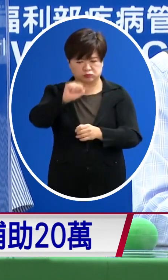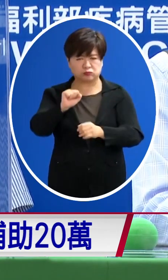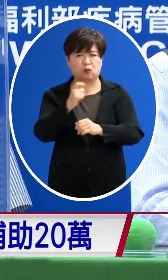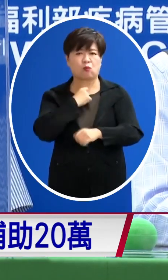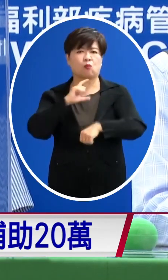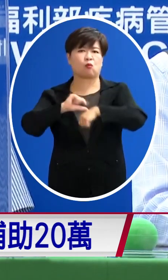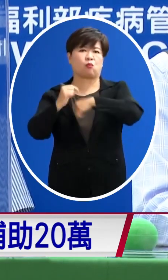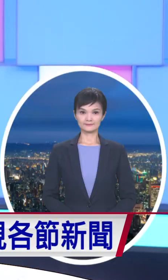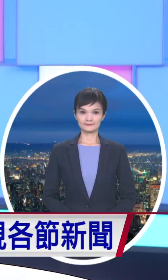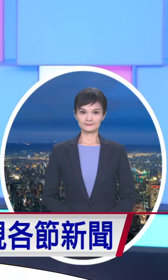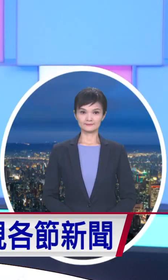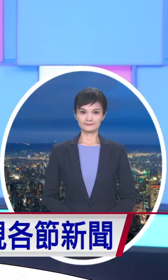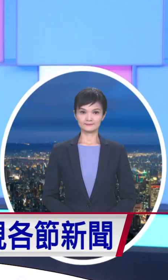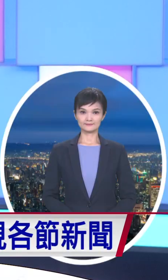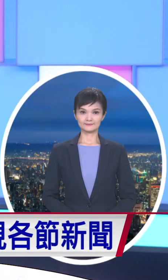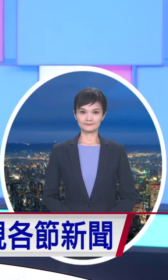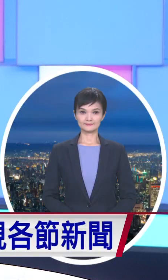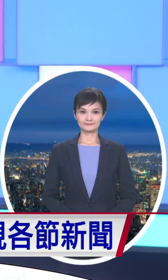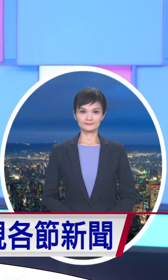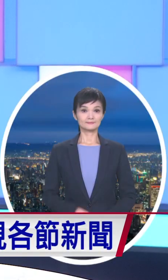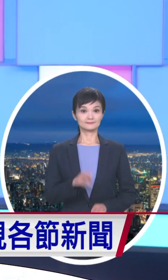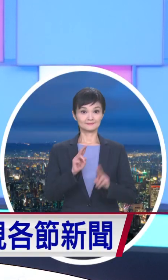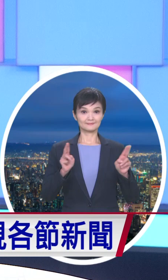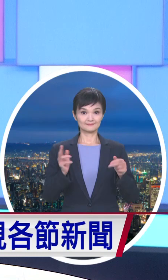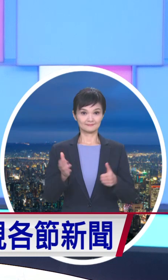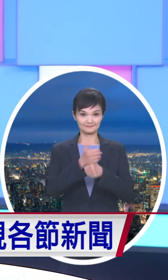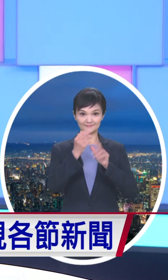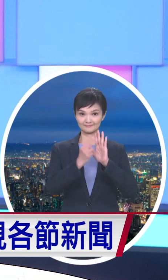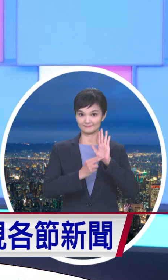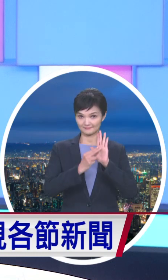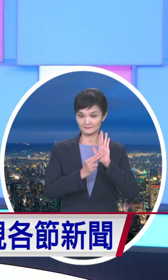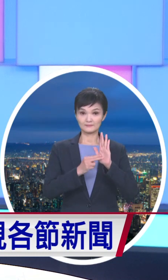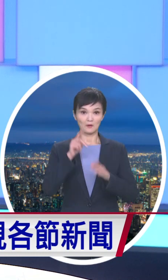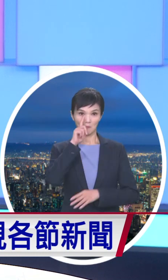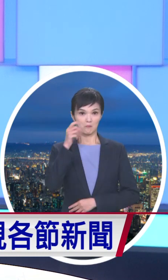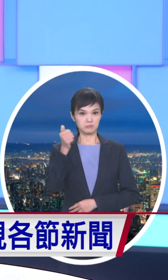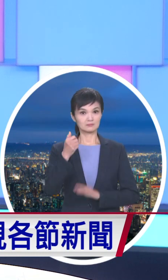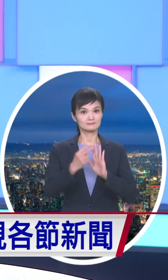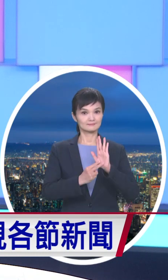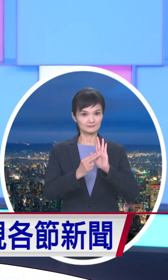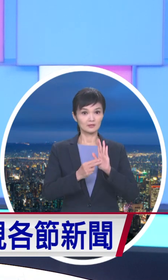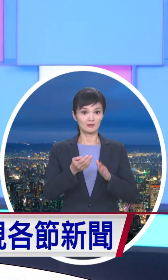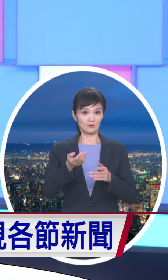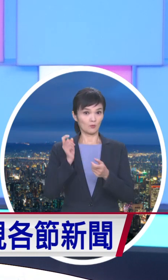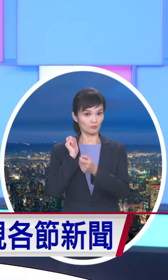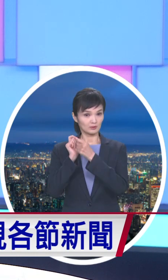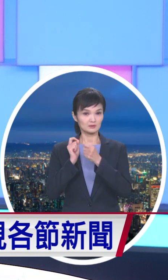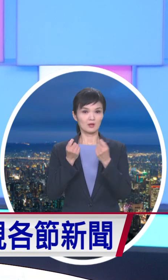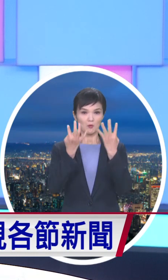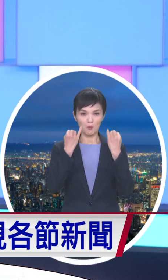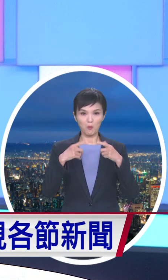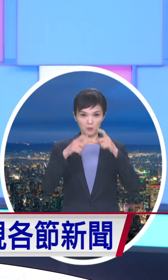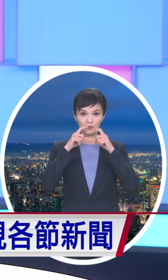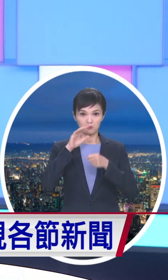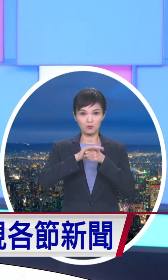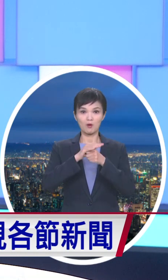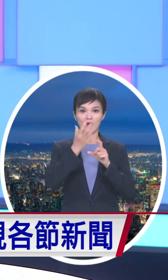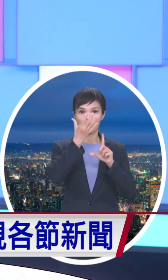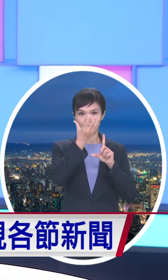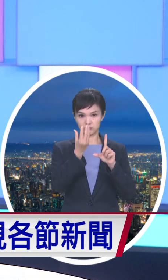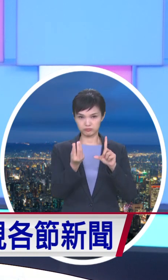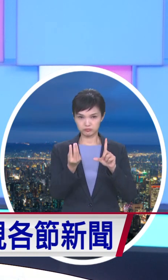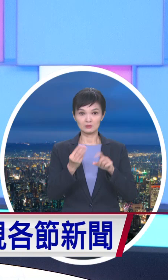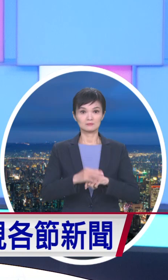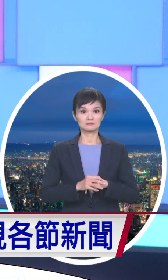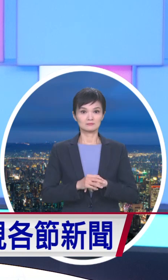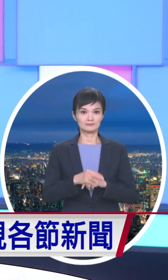更好。 依照刚刚的疫情说明会，陈时中表示，近来校正回归的数目逐渐降低，